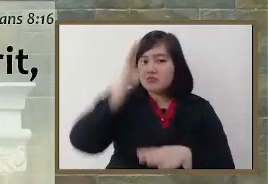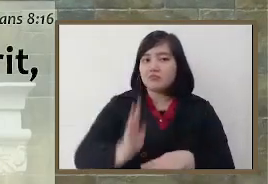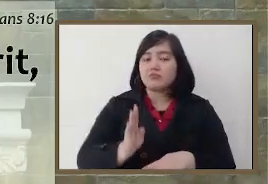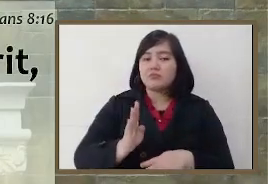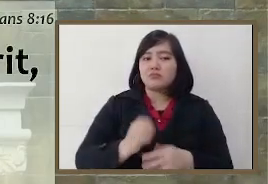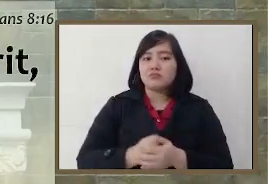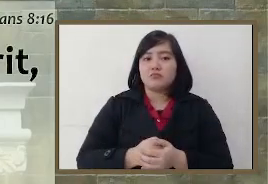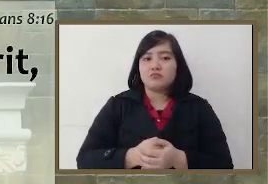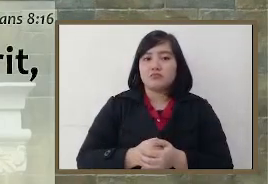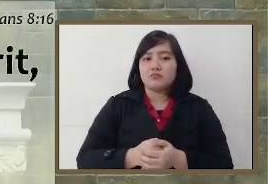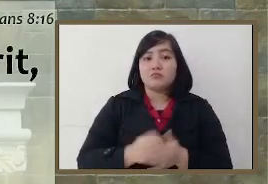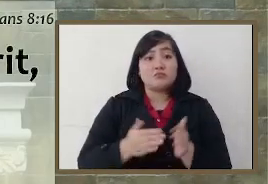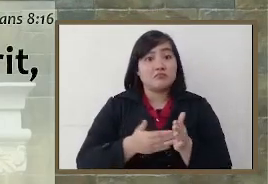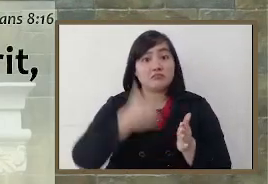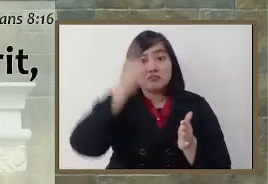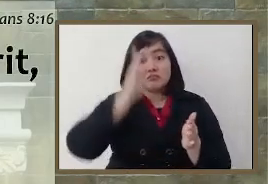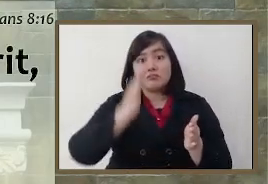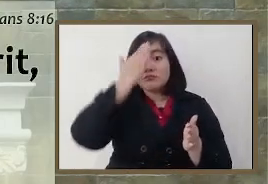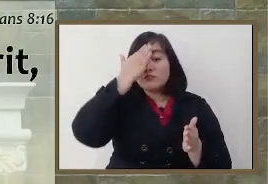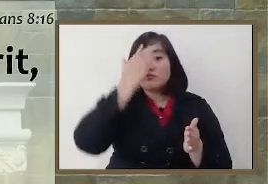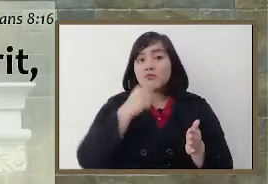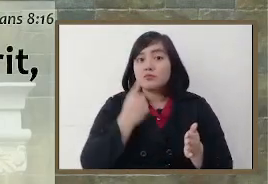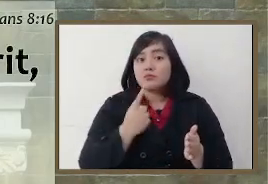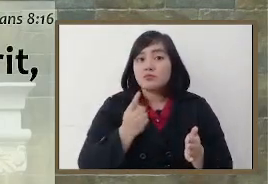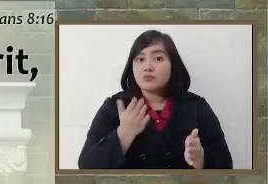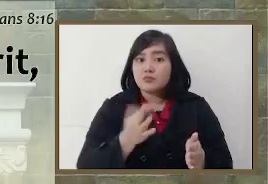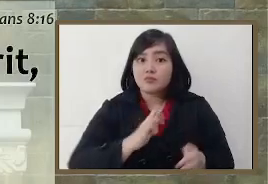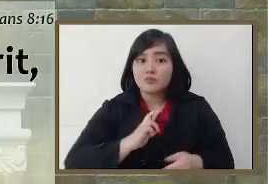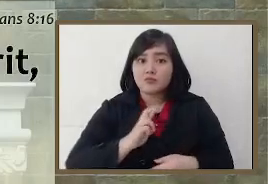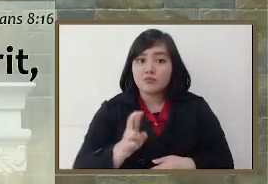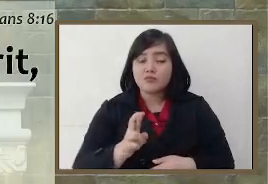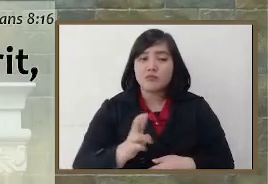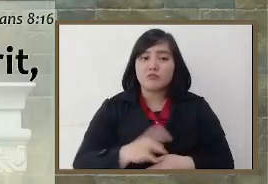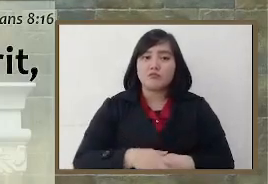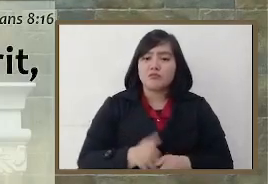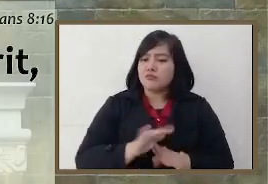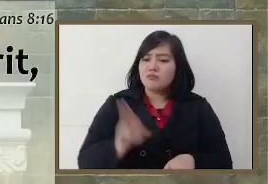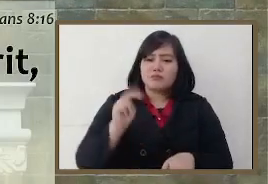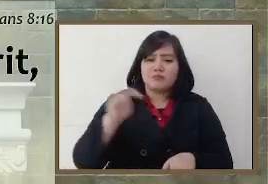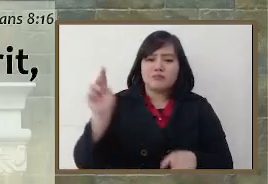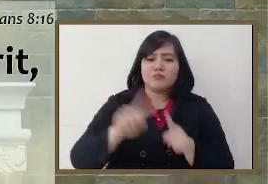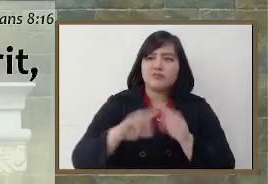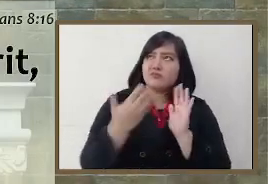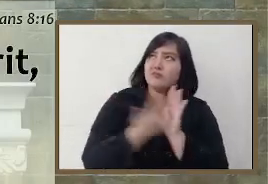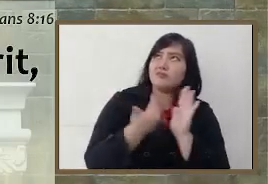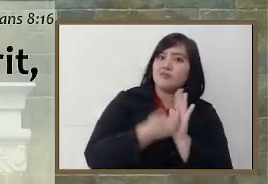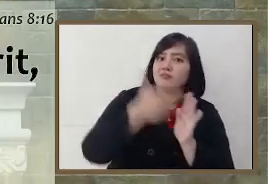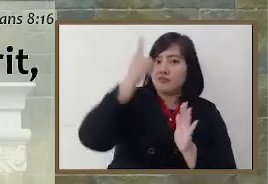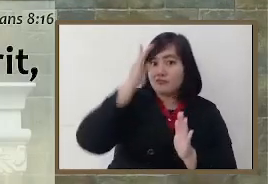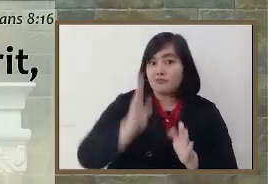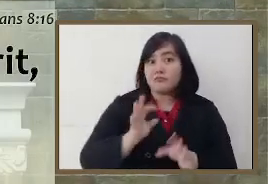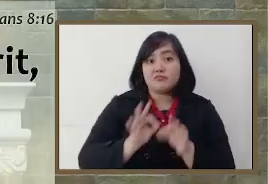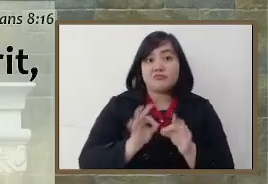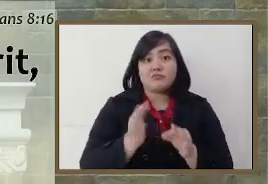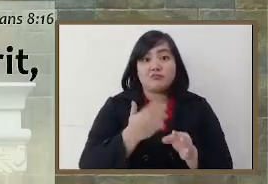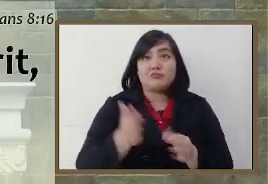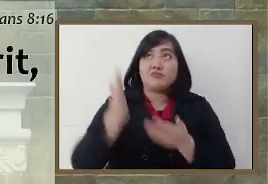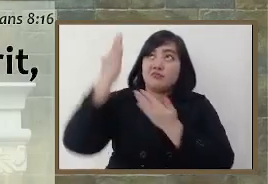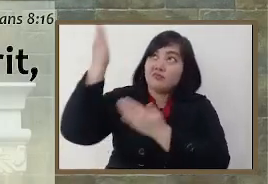ka. Wala ka nang pwede. Huwag mo nang patunayan sa Diyos na anak ka ng Diyos. Alam na ng Diyos kung anak ka ng Diablo o anak ka